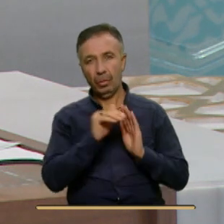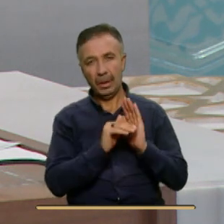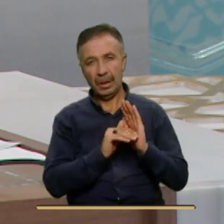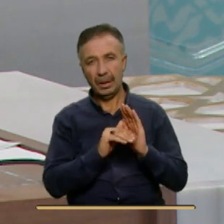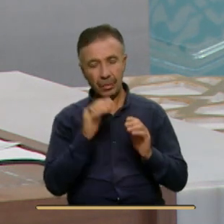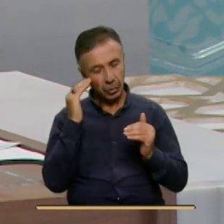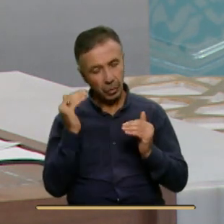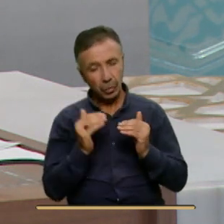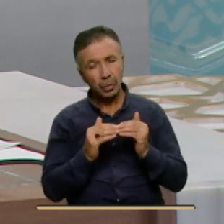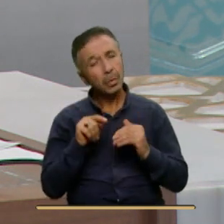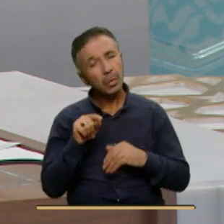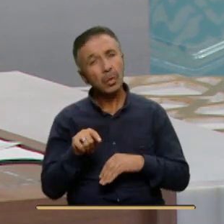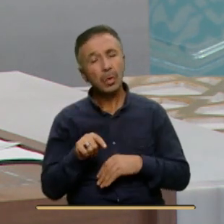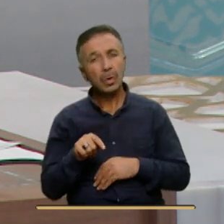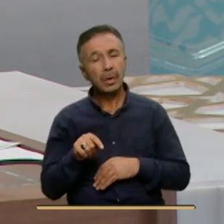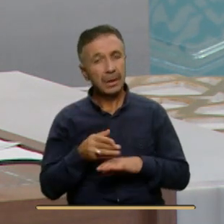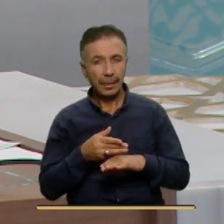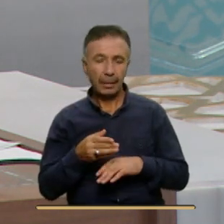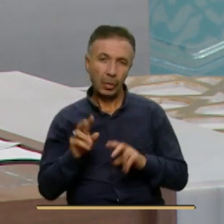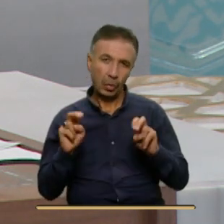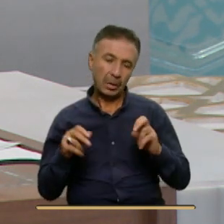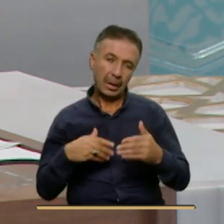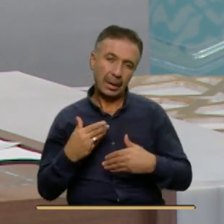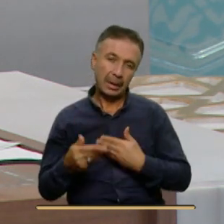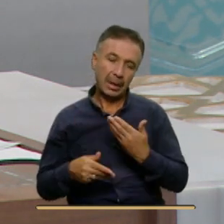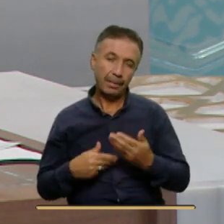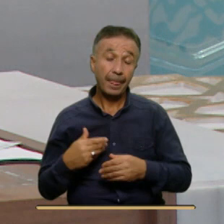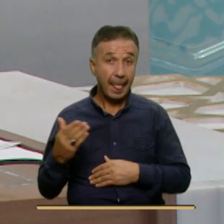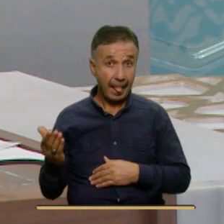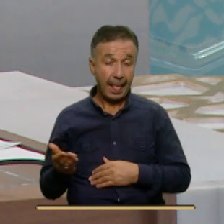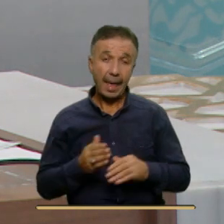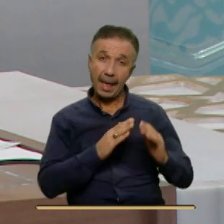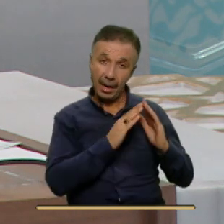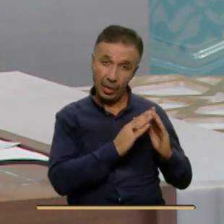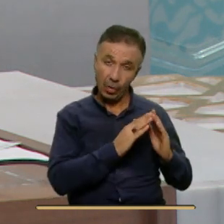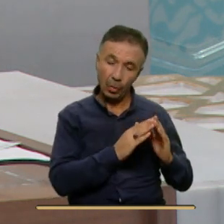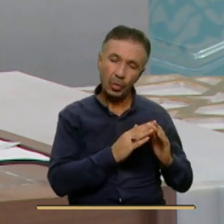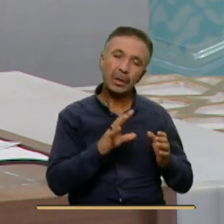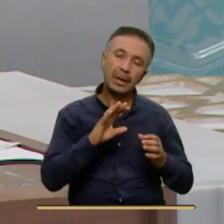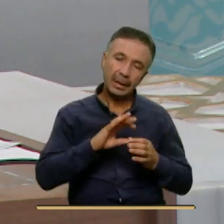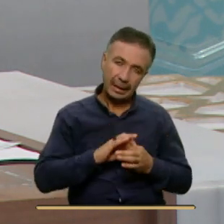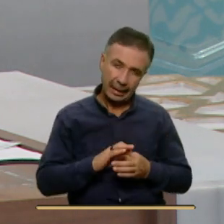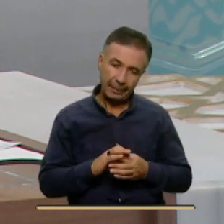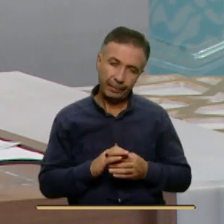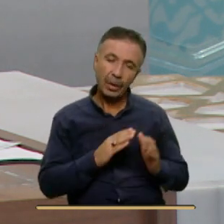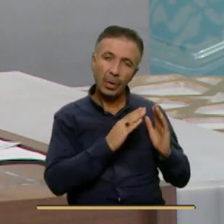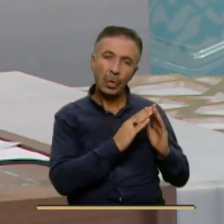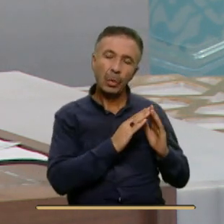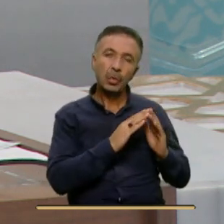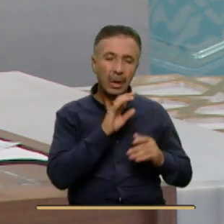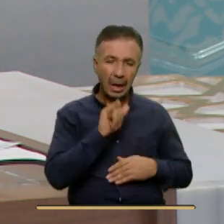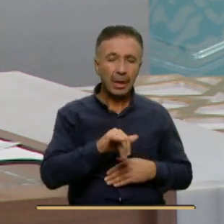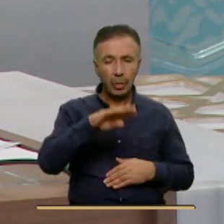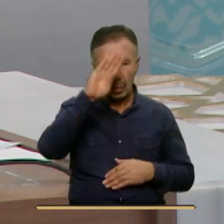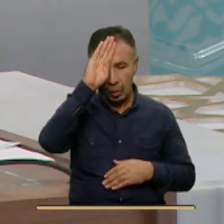Bu vesileyle konuma döneyim. Eğer komşulukla alakalı, komşuluk hukukuyla